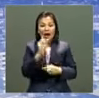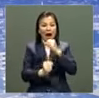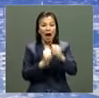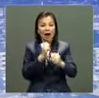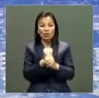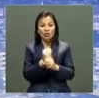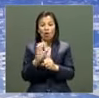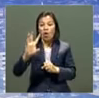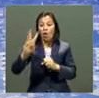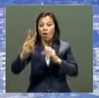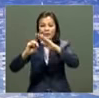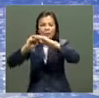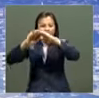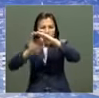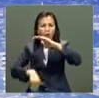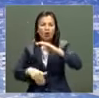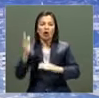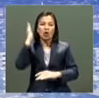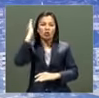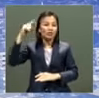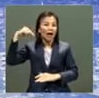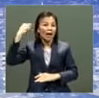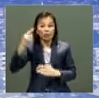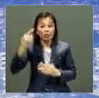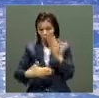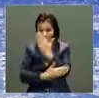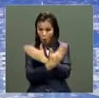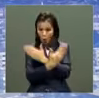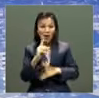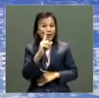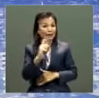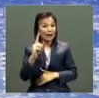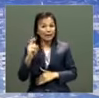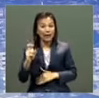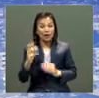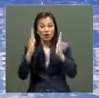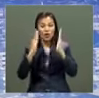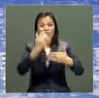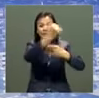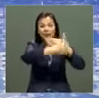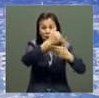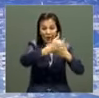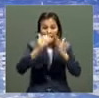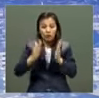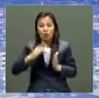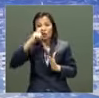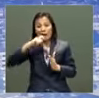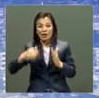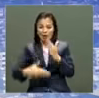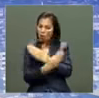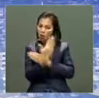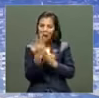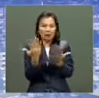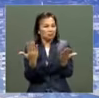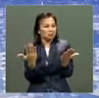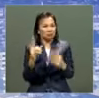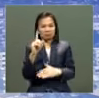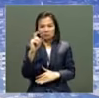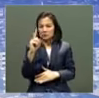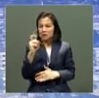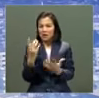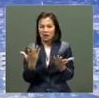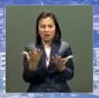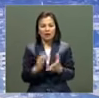60ทั้งสิ้นและทั้งเพศหญิงเพศชายทั้งต่างชาติทั้งคนไทยนี่คือสิ่งที่เกิดขึ้นแล้วแล้